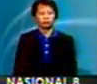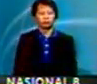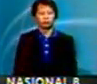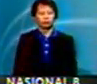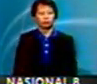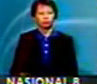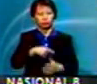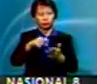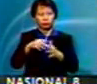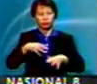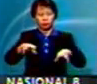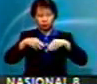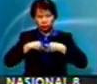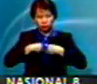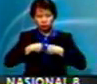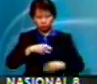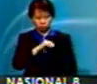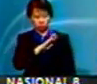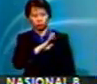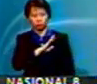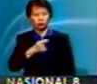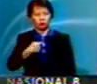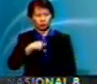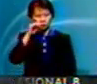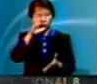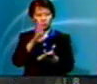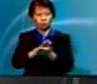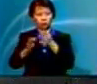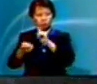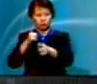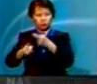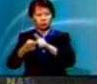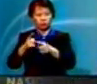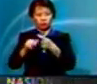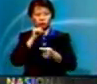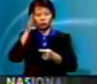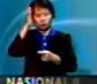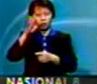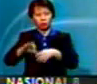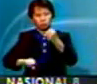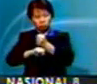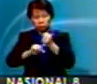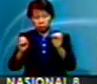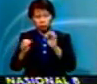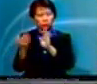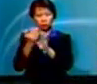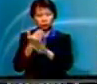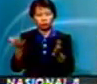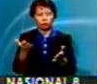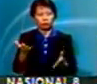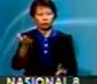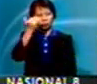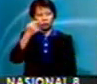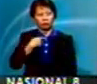Apabila kita terima jawatan menteri besar, saya percaya rakan hari dan rakan akan tidak akan berhubung itu. Sebab kita